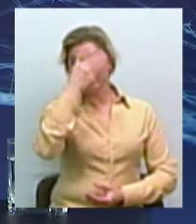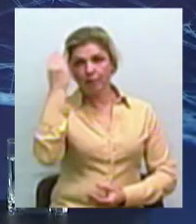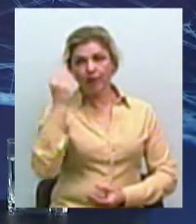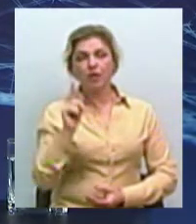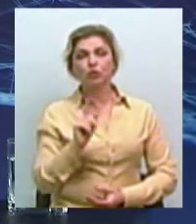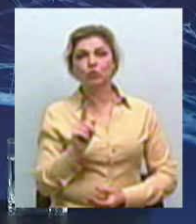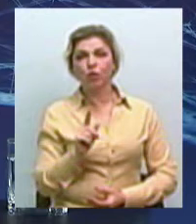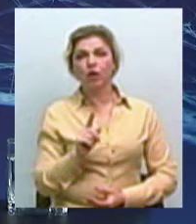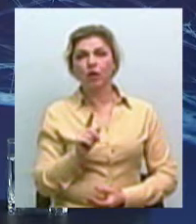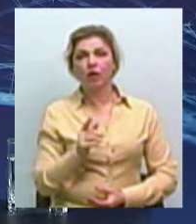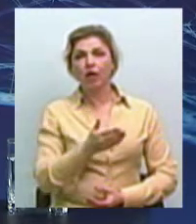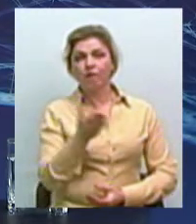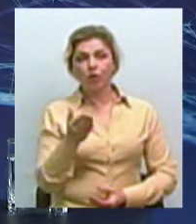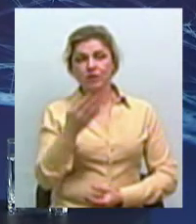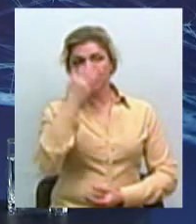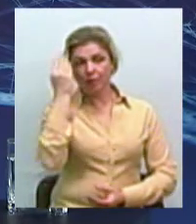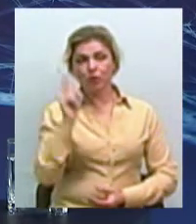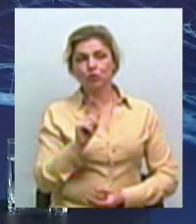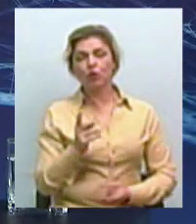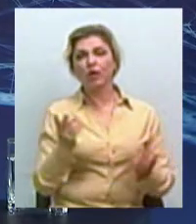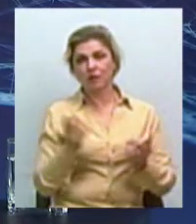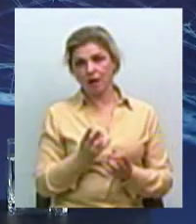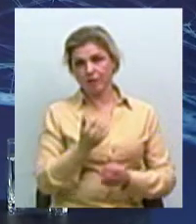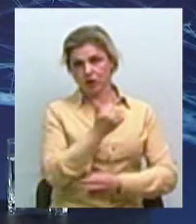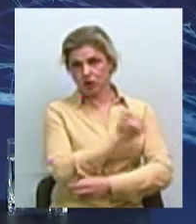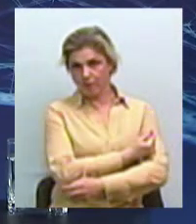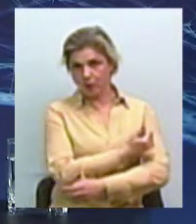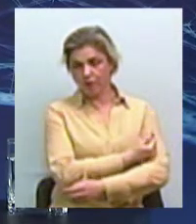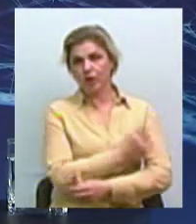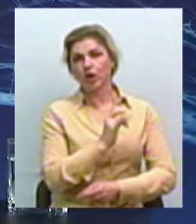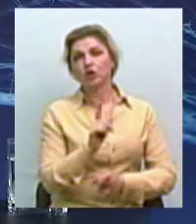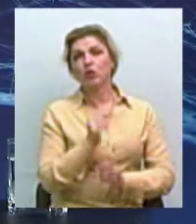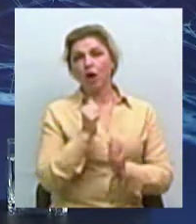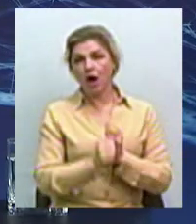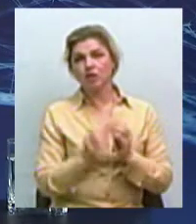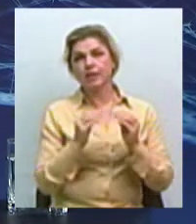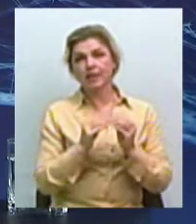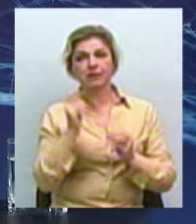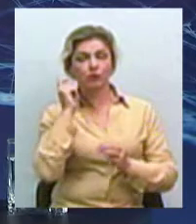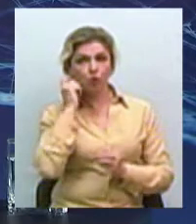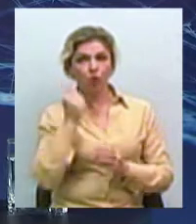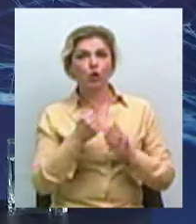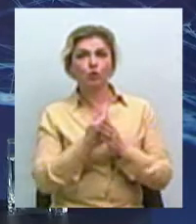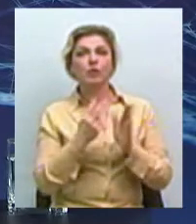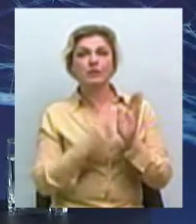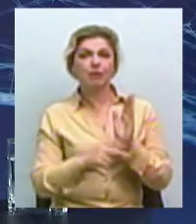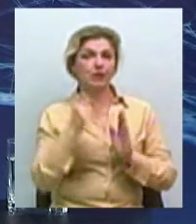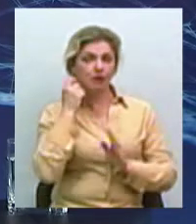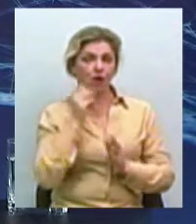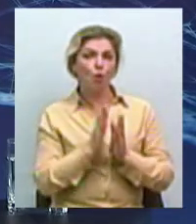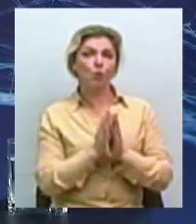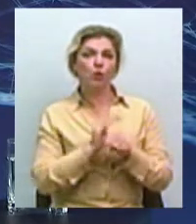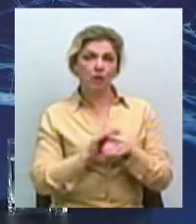те, вони забули за те, що потрібно їм також щеплюватися. І що кожні 10 років до 80 років, будь ласка, всі